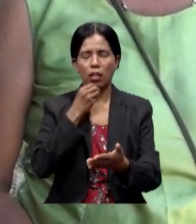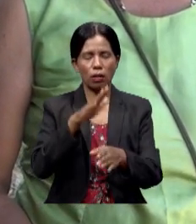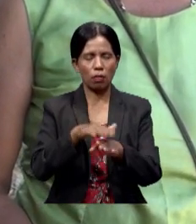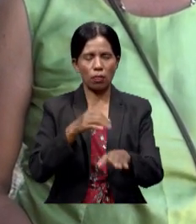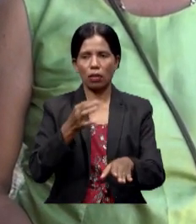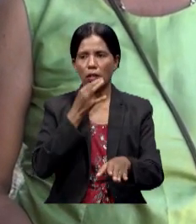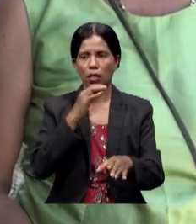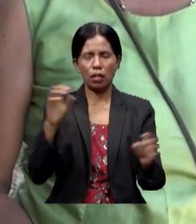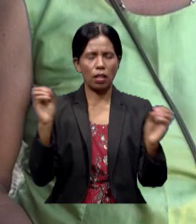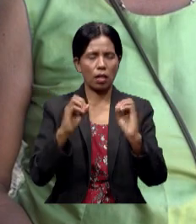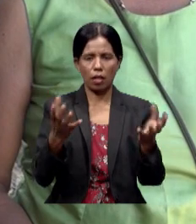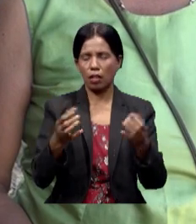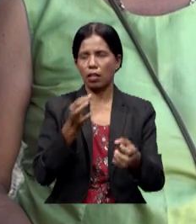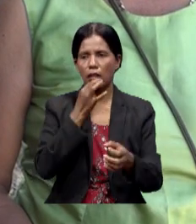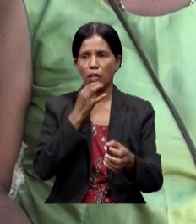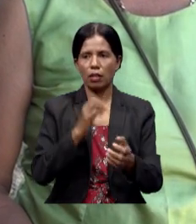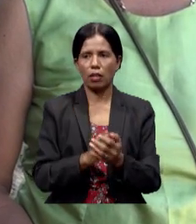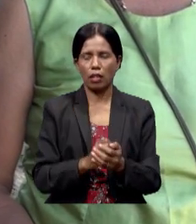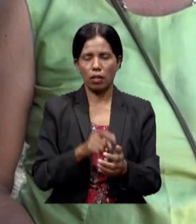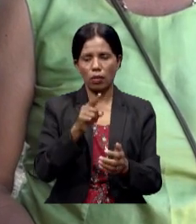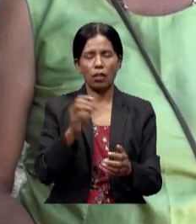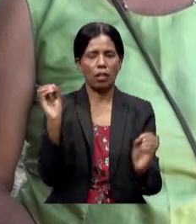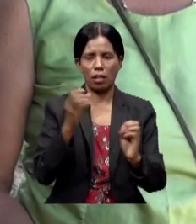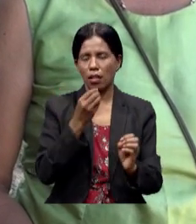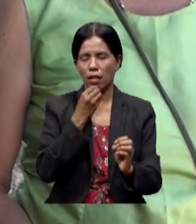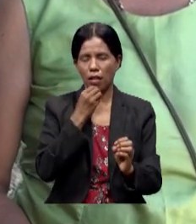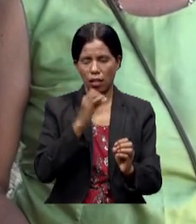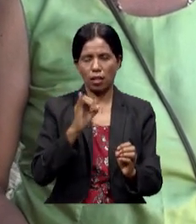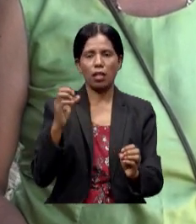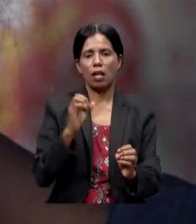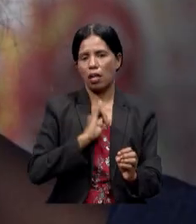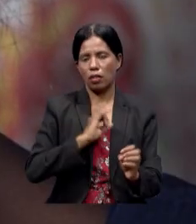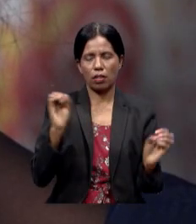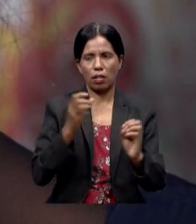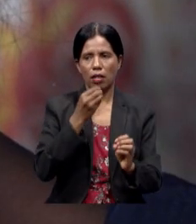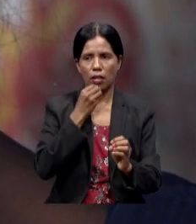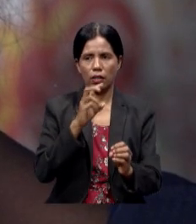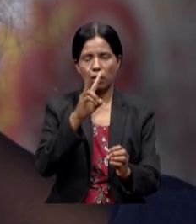ni anu ka kar hang ada abu mena hola hang hau musla hang hau dengan sembenya ita ruah hang ba hau dengan sembenya.